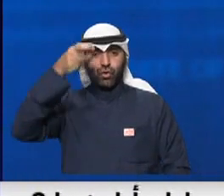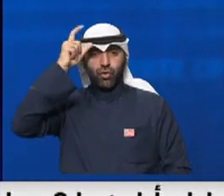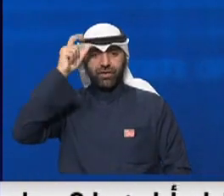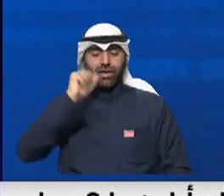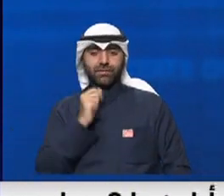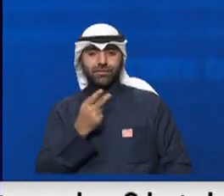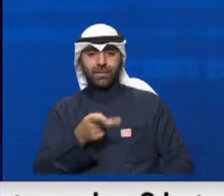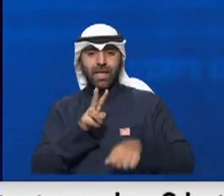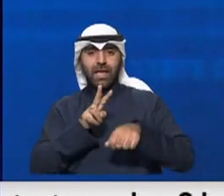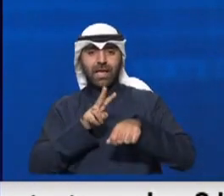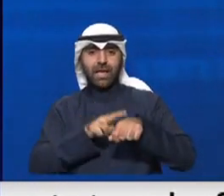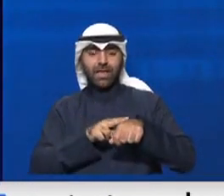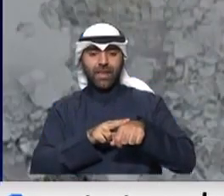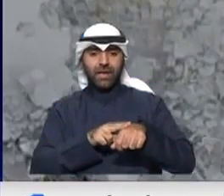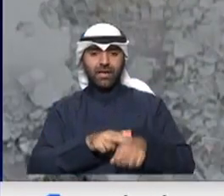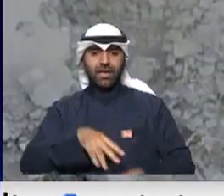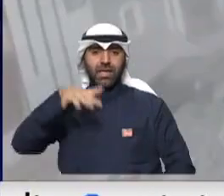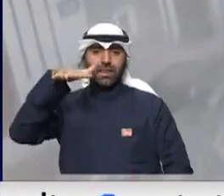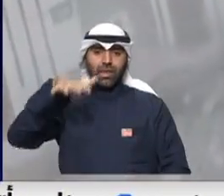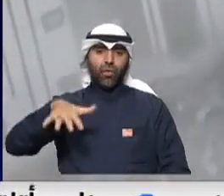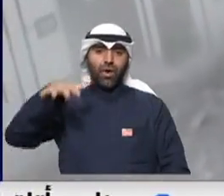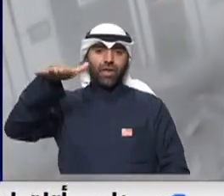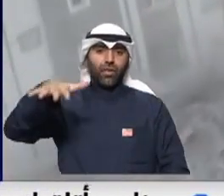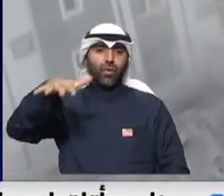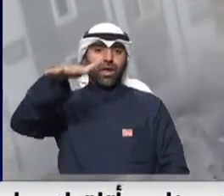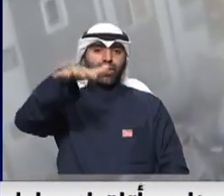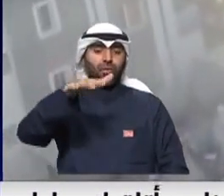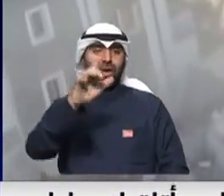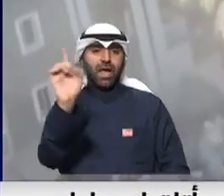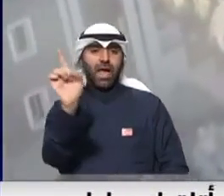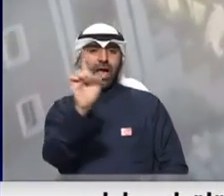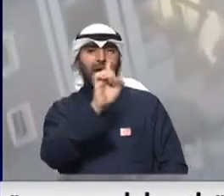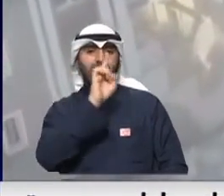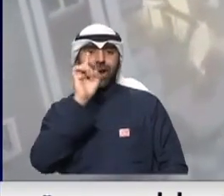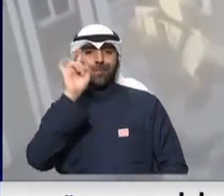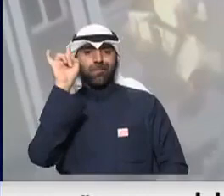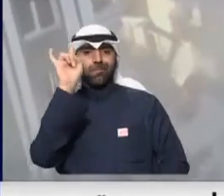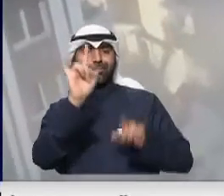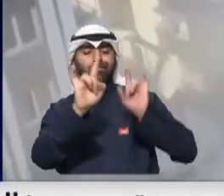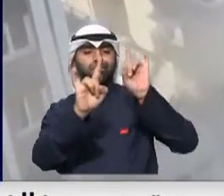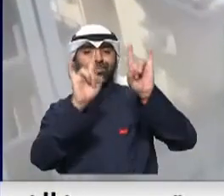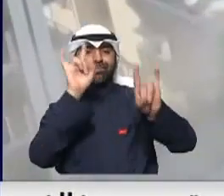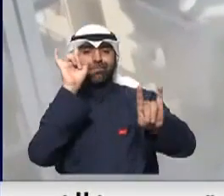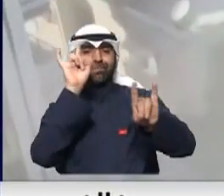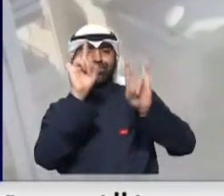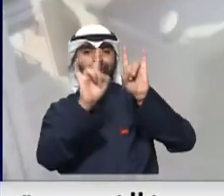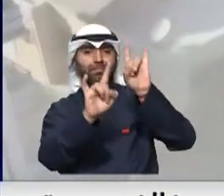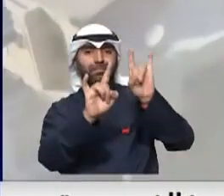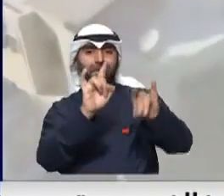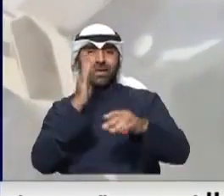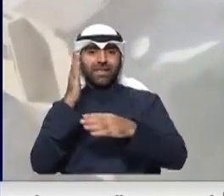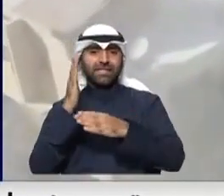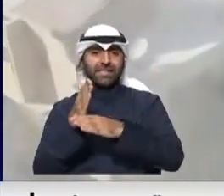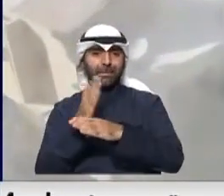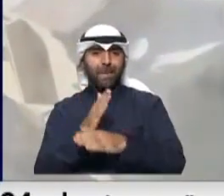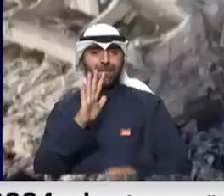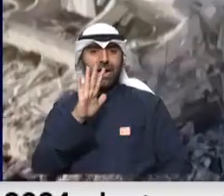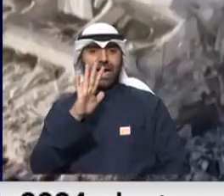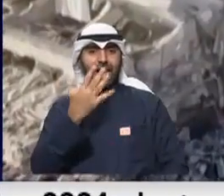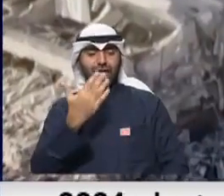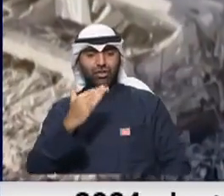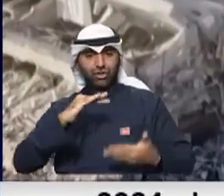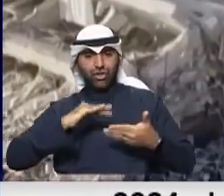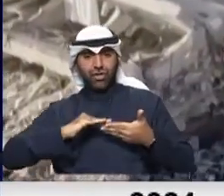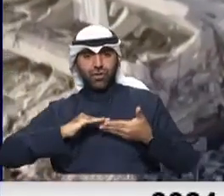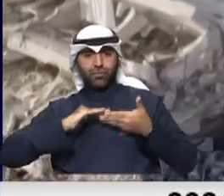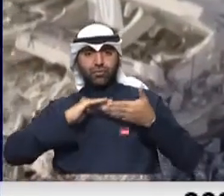الانتهاء من 5 مواقع أو من 5 مدن تم الإعلان انتهاء البحث فيها. طبعا هم أدنى،